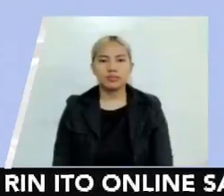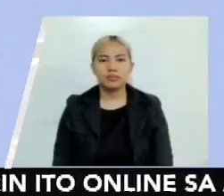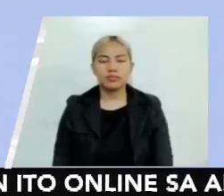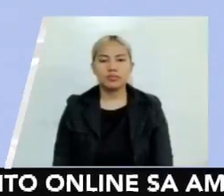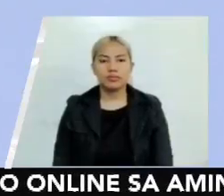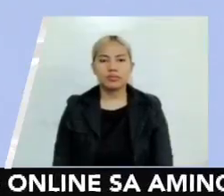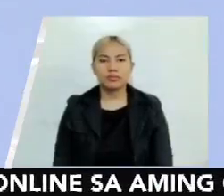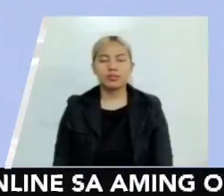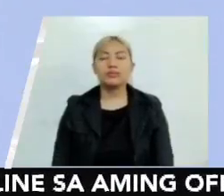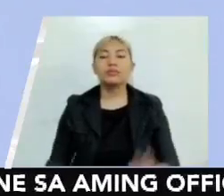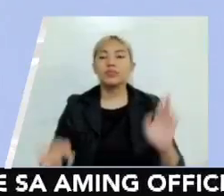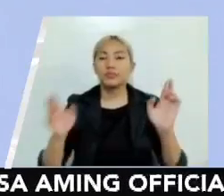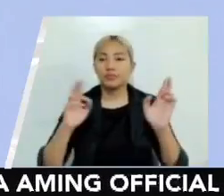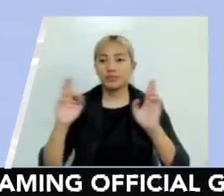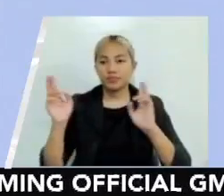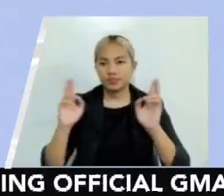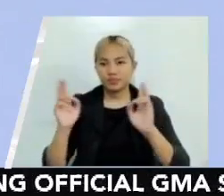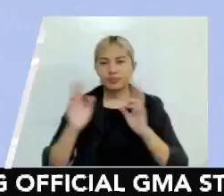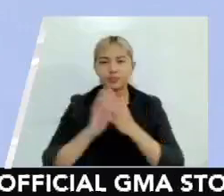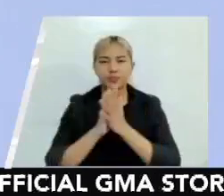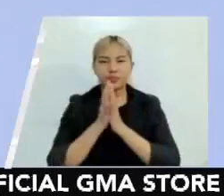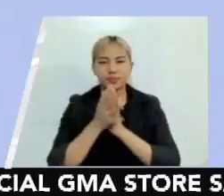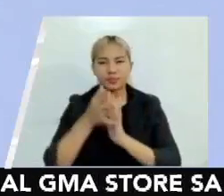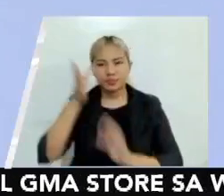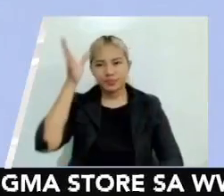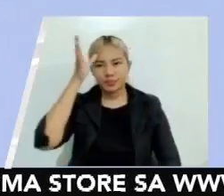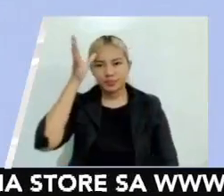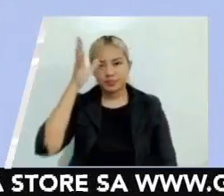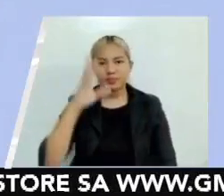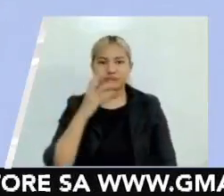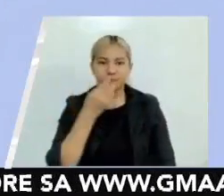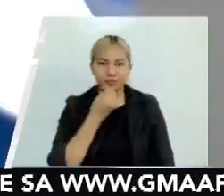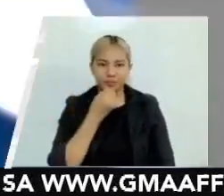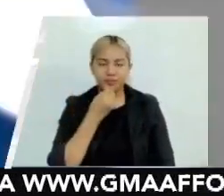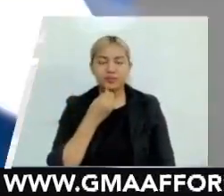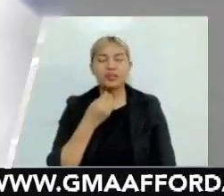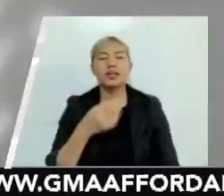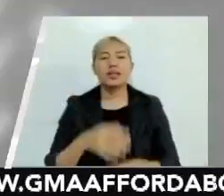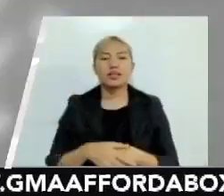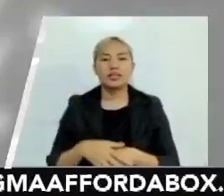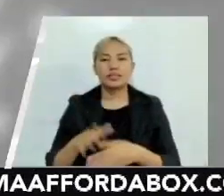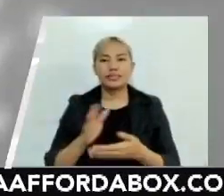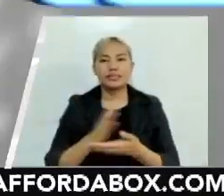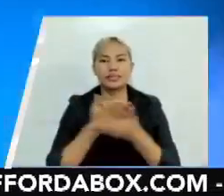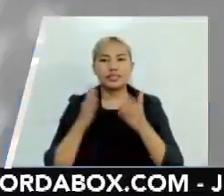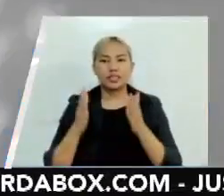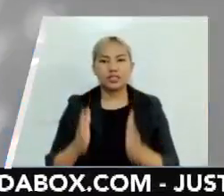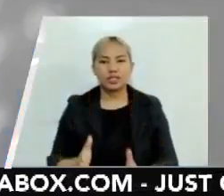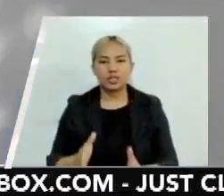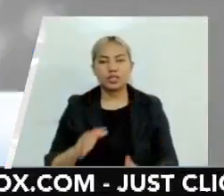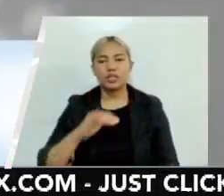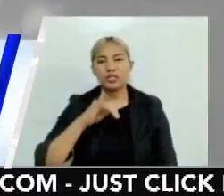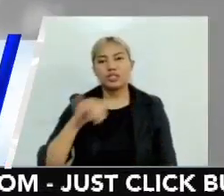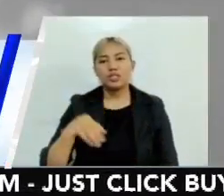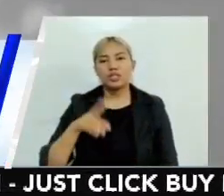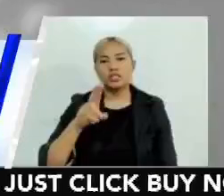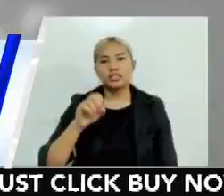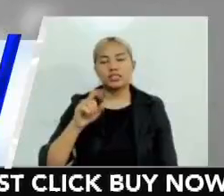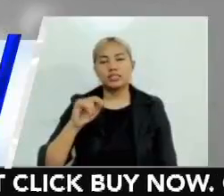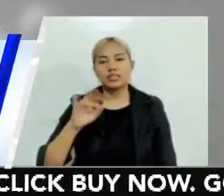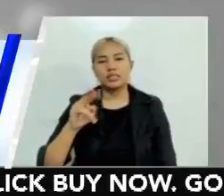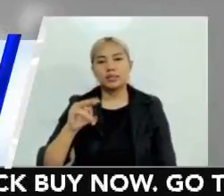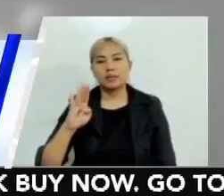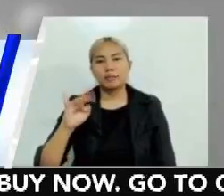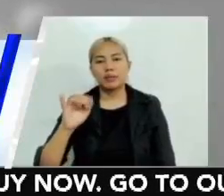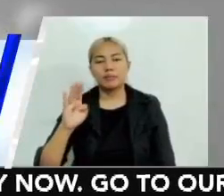get to be a daddy na talaga ang baby singer na si Justin Bieber. Sa kanyang recent Instagram pictures, spotted sa